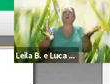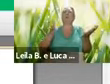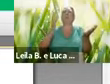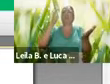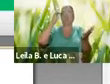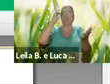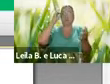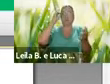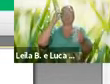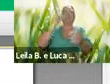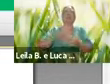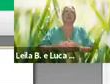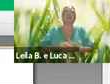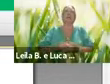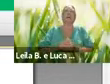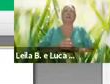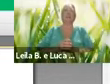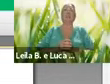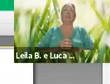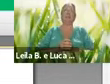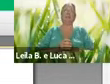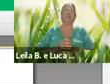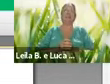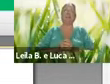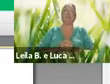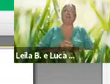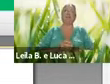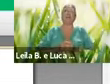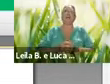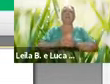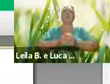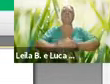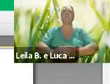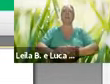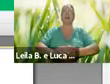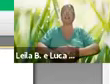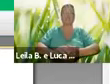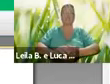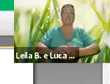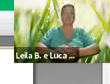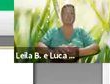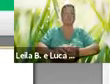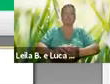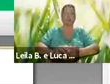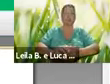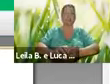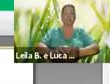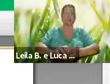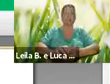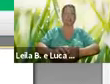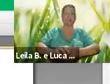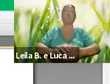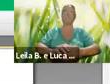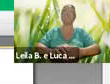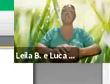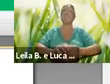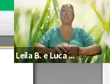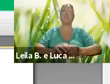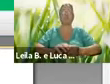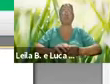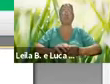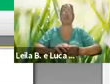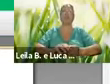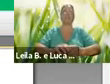sta domandando, no? La tua affermazione è carente di basi, esclamò l'assistente.